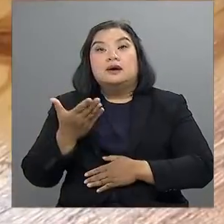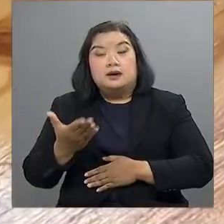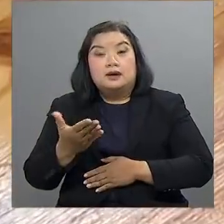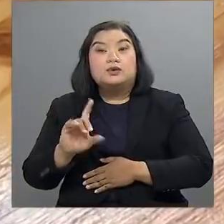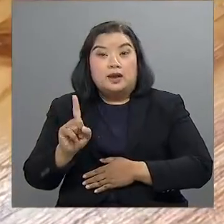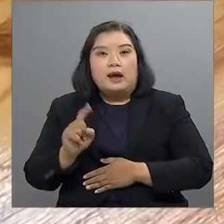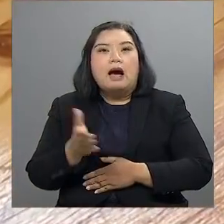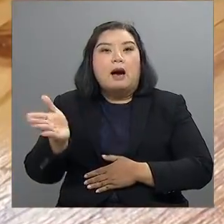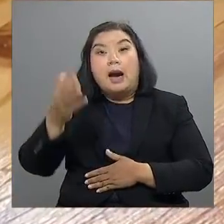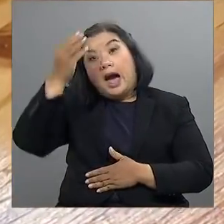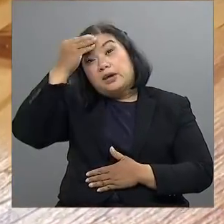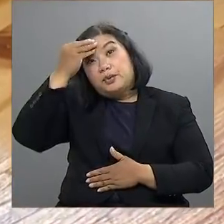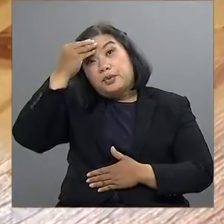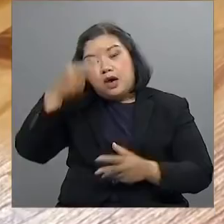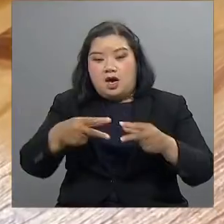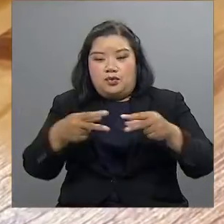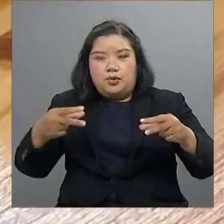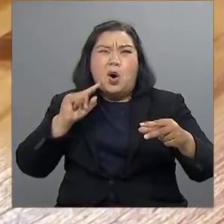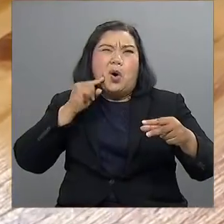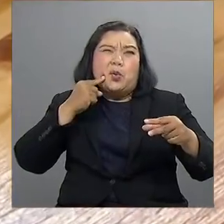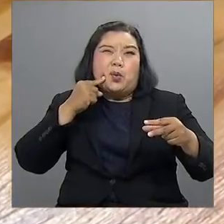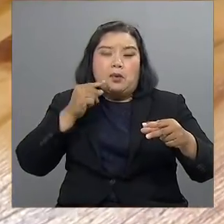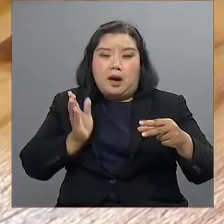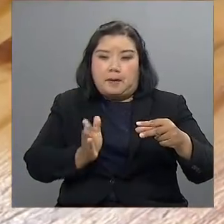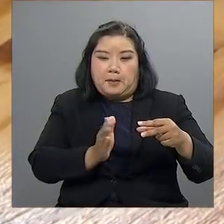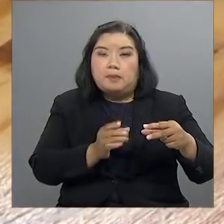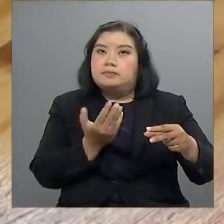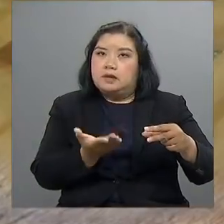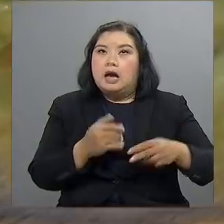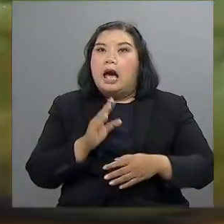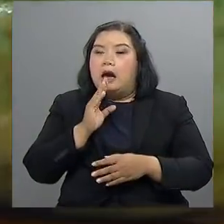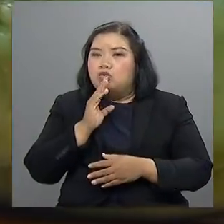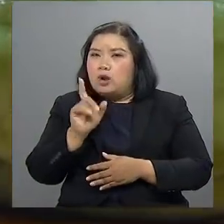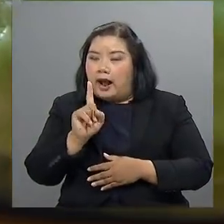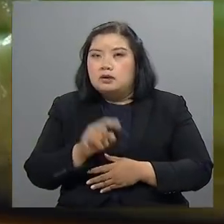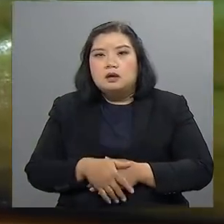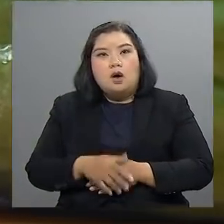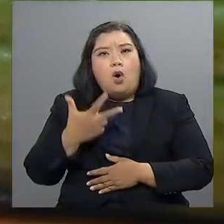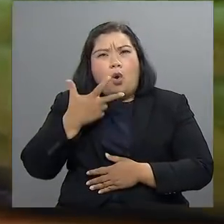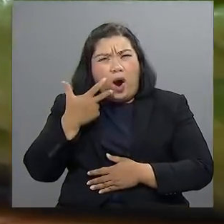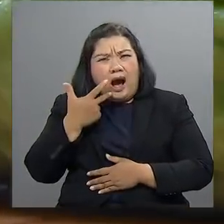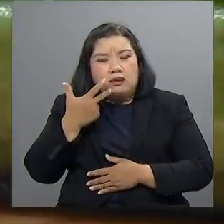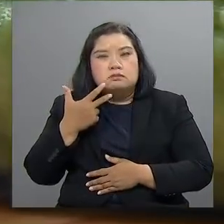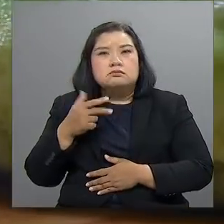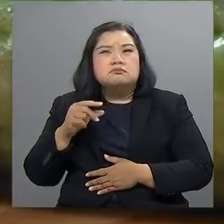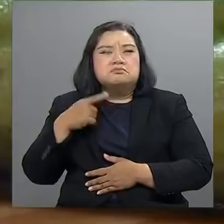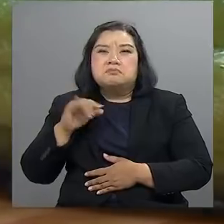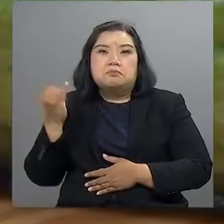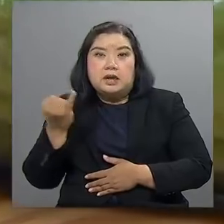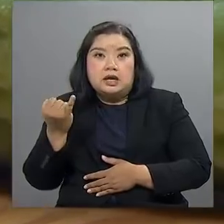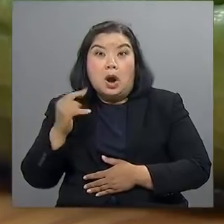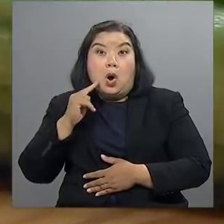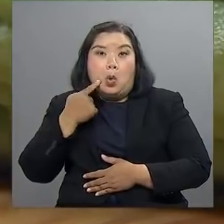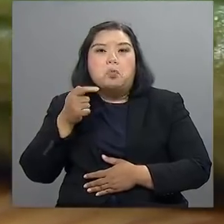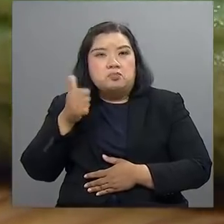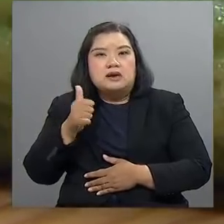ค่ะมะระเป็นผักที่มีรสขมนะคะแต่ก็เข้าตำราที่ว่าหวานเป็นลมขมเป็นยาเพราะว่ามีประโยชน์ต่อร่างกายของเรามากน